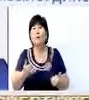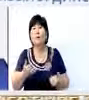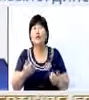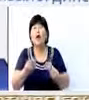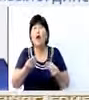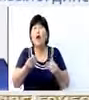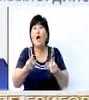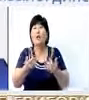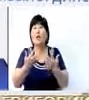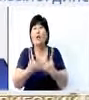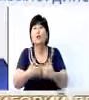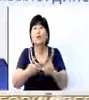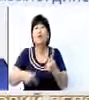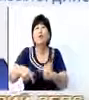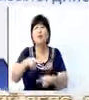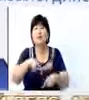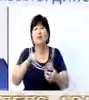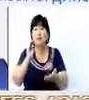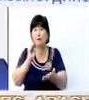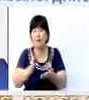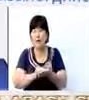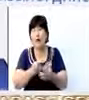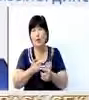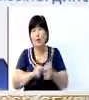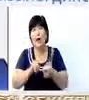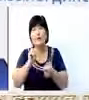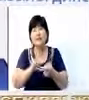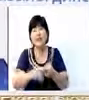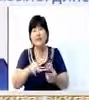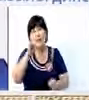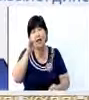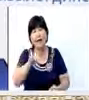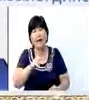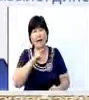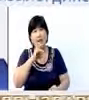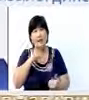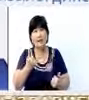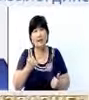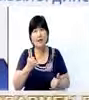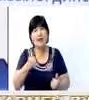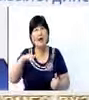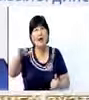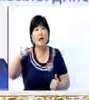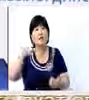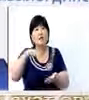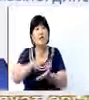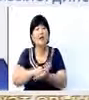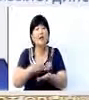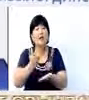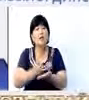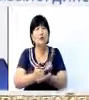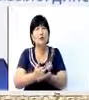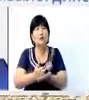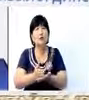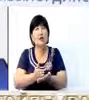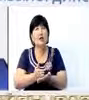қаржыландыру механизмі белгіленді. Соған сәйкес Қазақстан тарапы енді жалда тұрған мүлікті